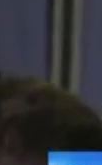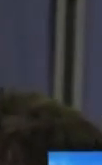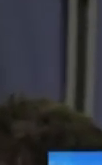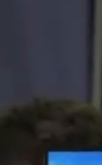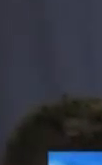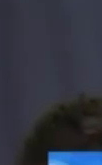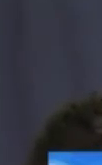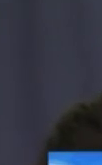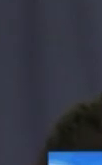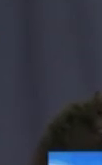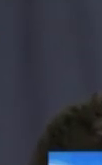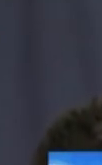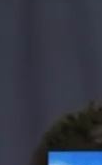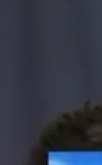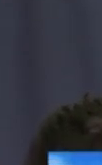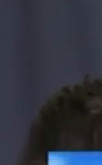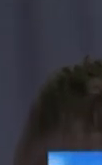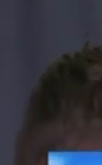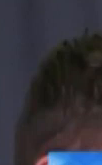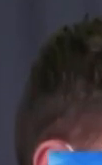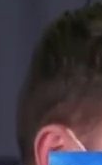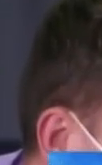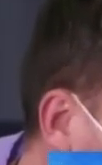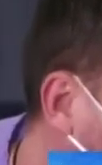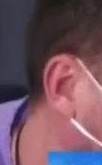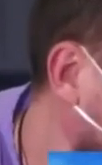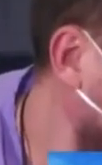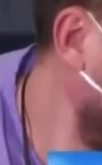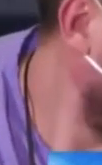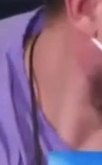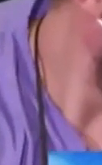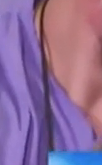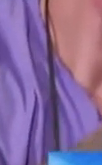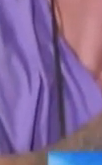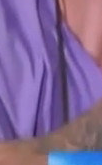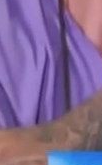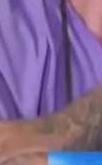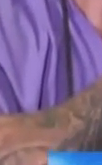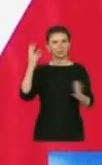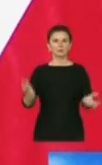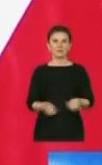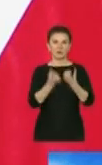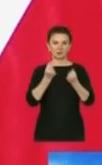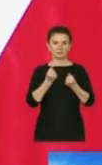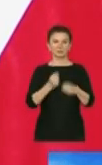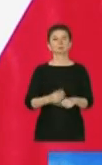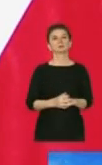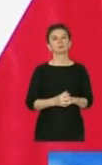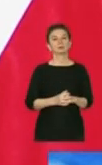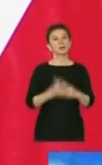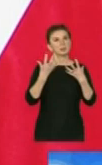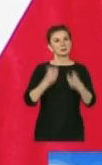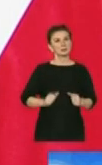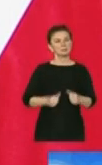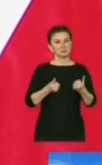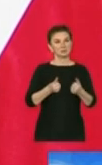szczepienia obejmują wyłącznie tak zwaną grupę zero. To lekarze, pielęgniarki, pracownicy szpitali i przychodni. Chcemy, żeby ta